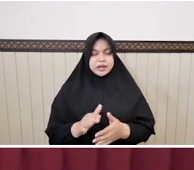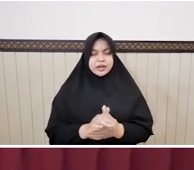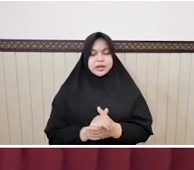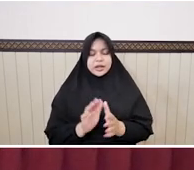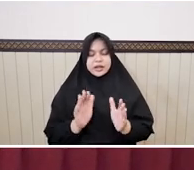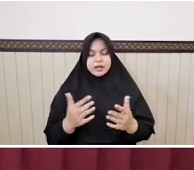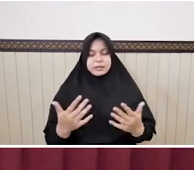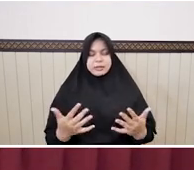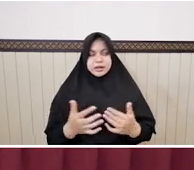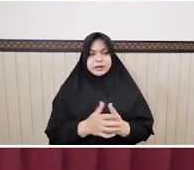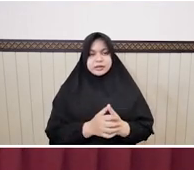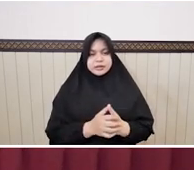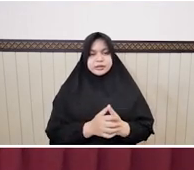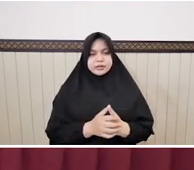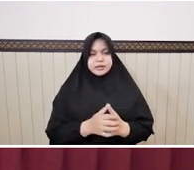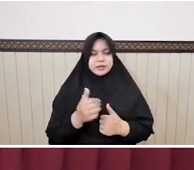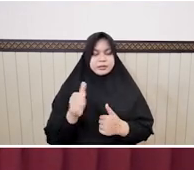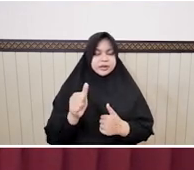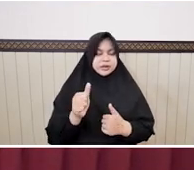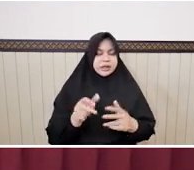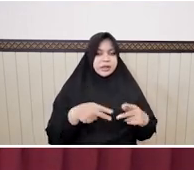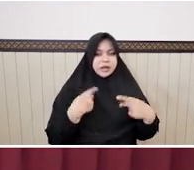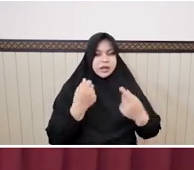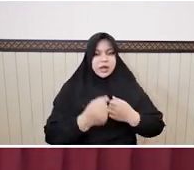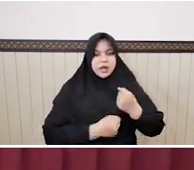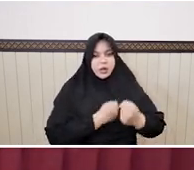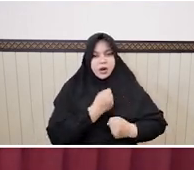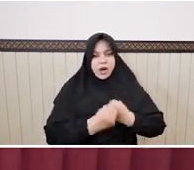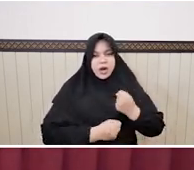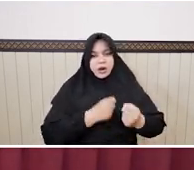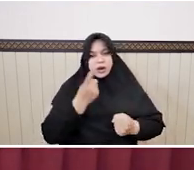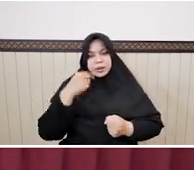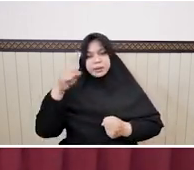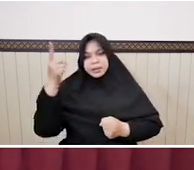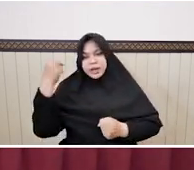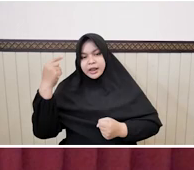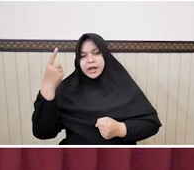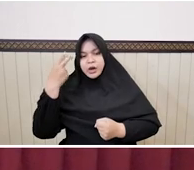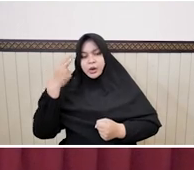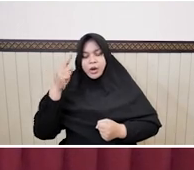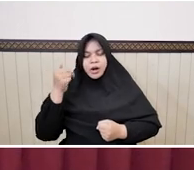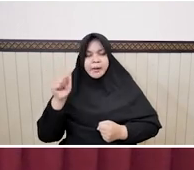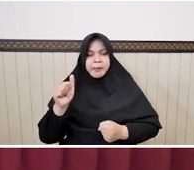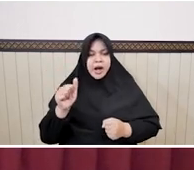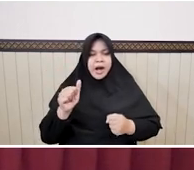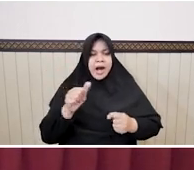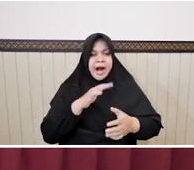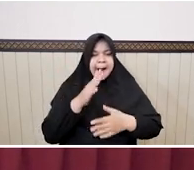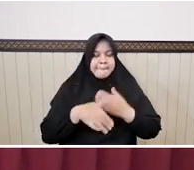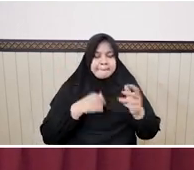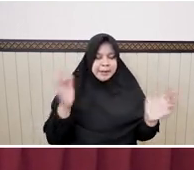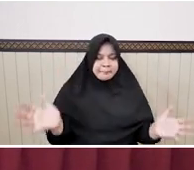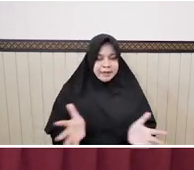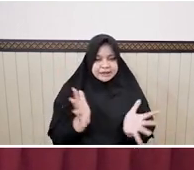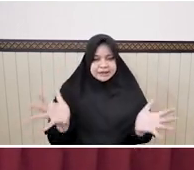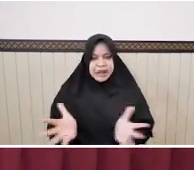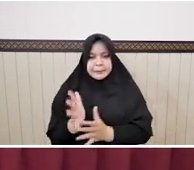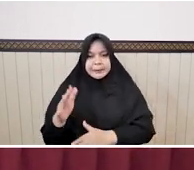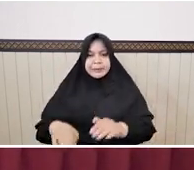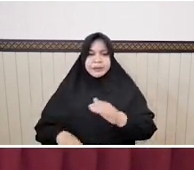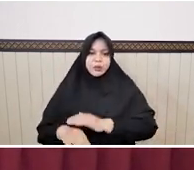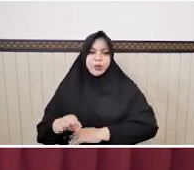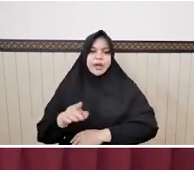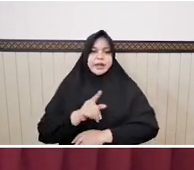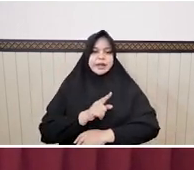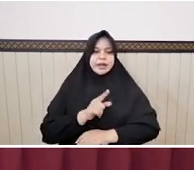apa kira-kira yang bisa dilakukan oleh pemerintah untuk menyegerakan akomodasi